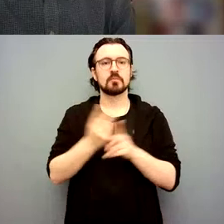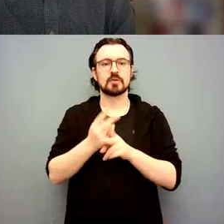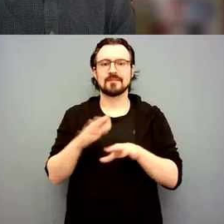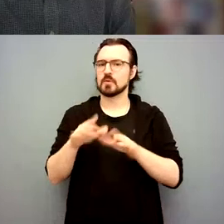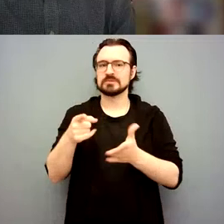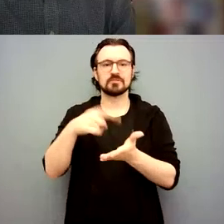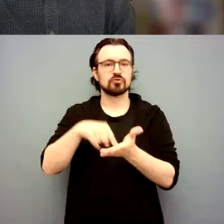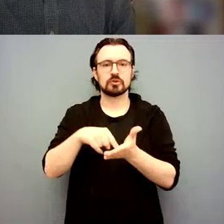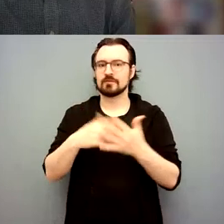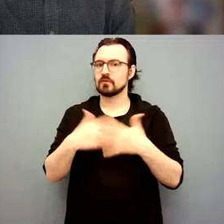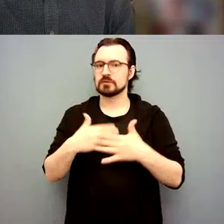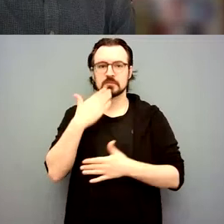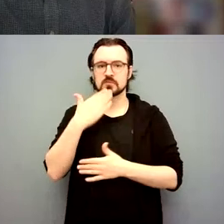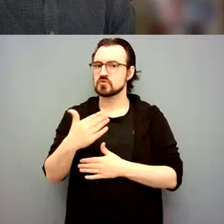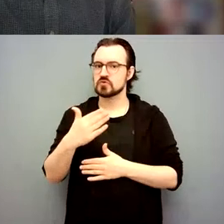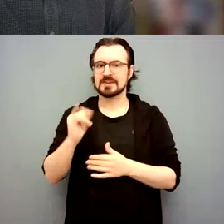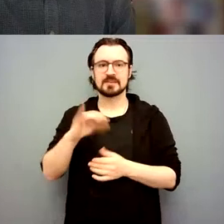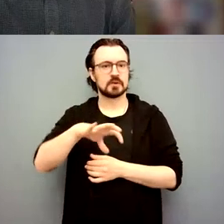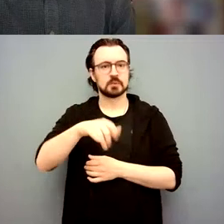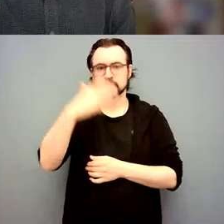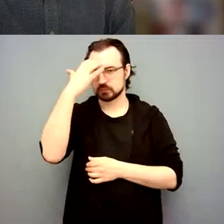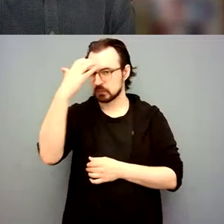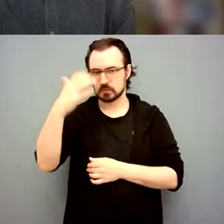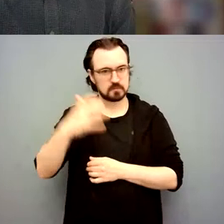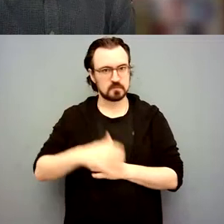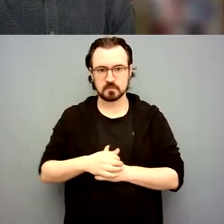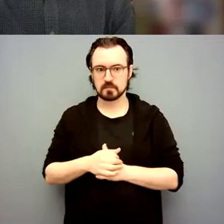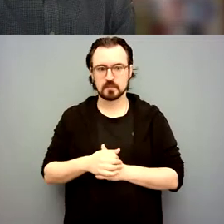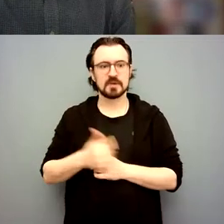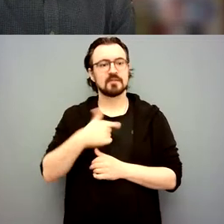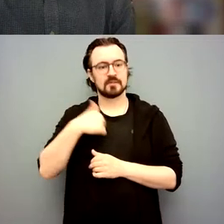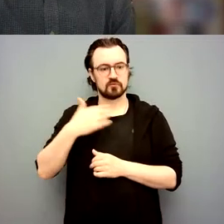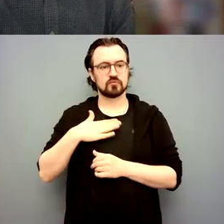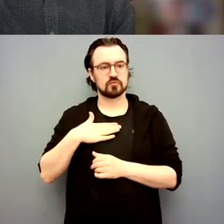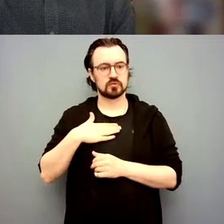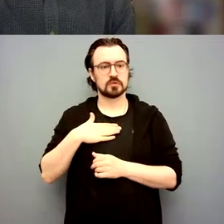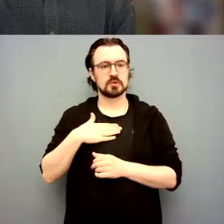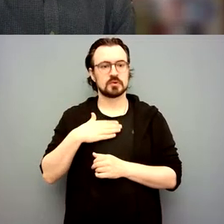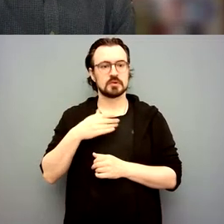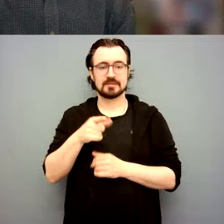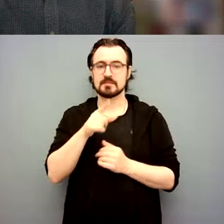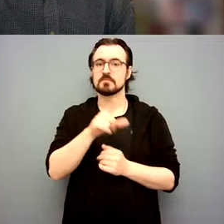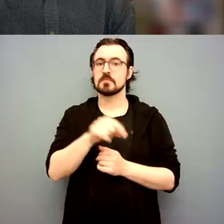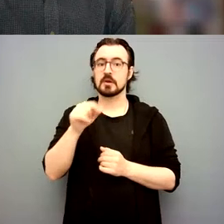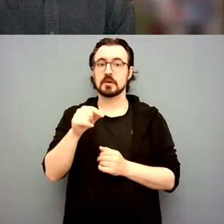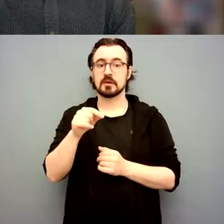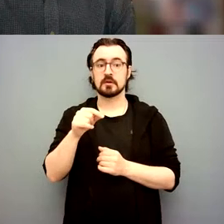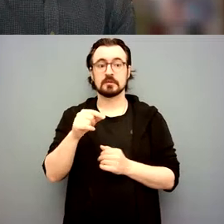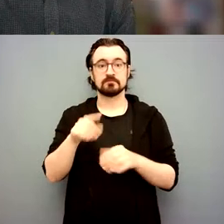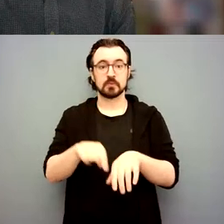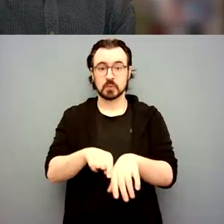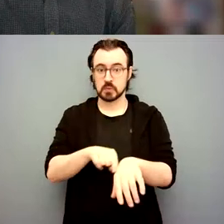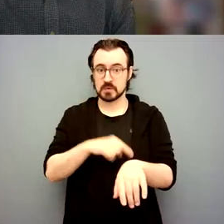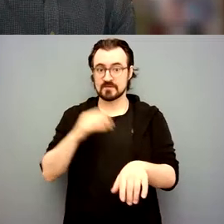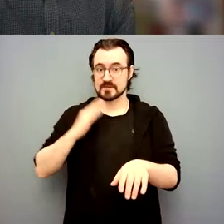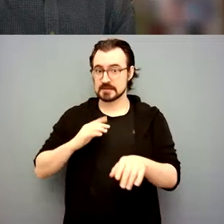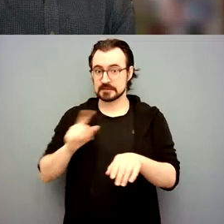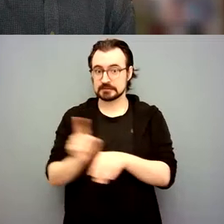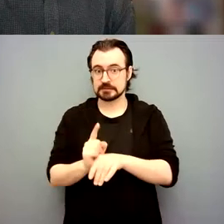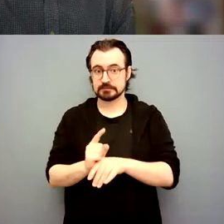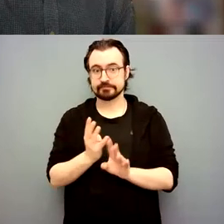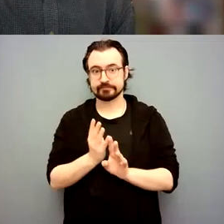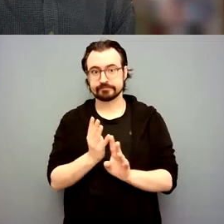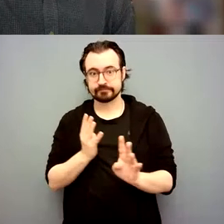vårdcentralerna, fungerar bra i Region Stockholm. Vi tycker att det ibland är förhållandevis långa väntetider. Det